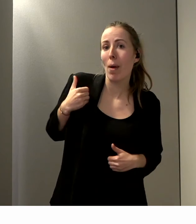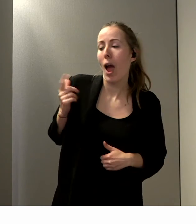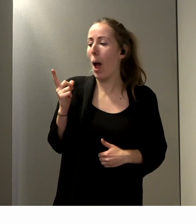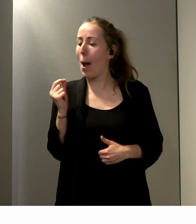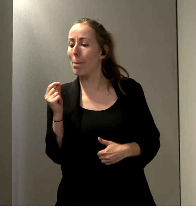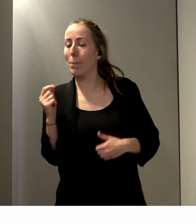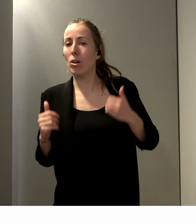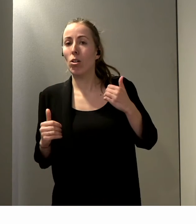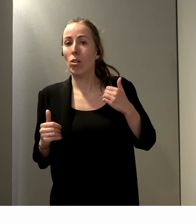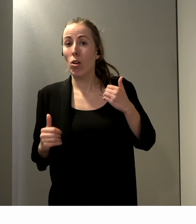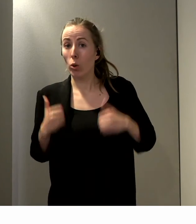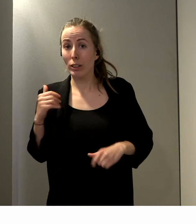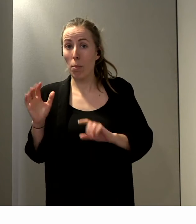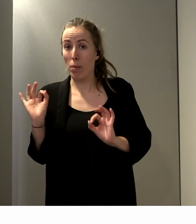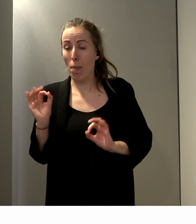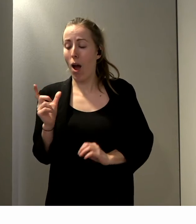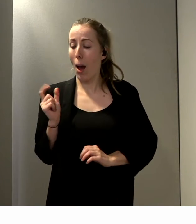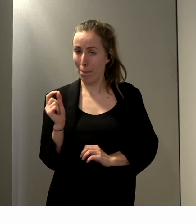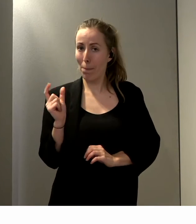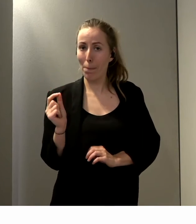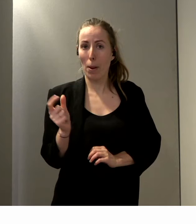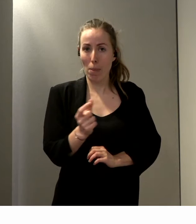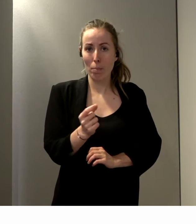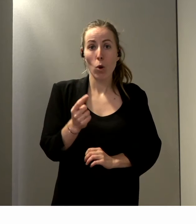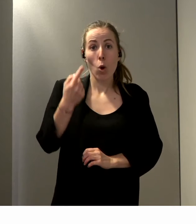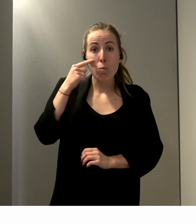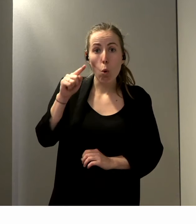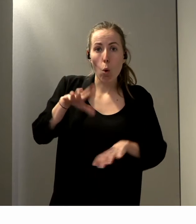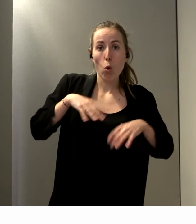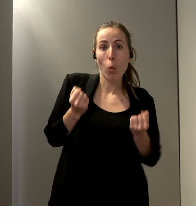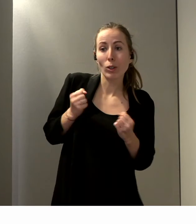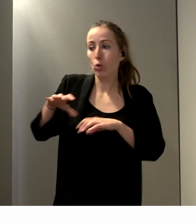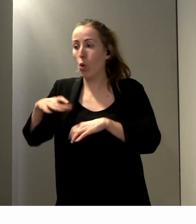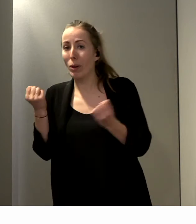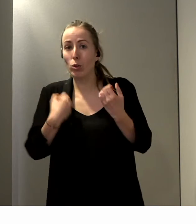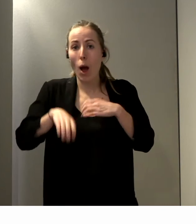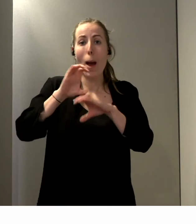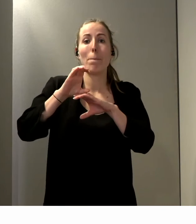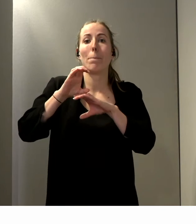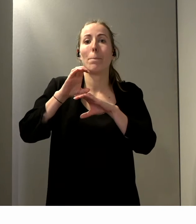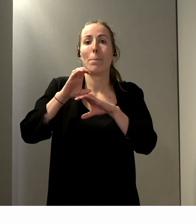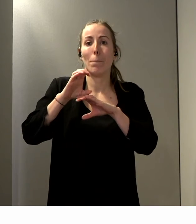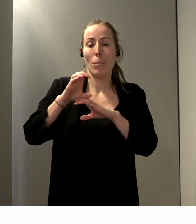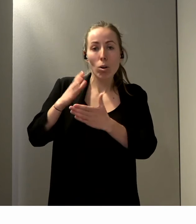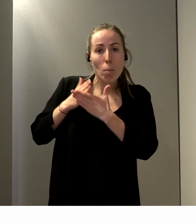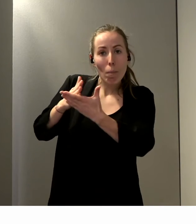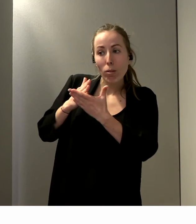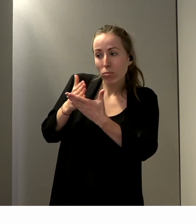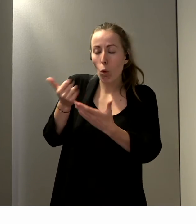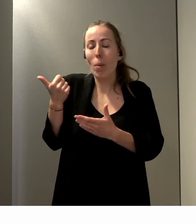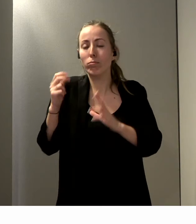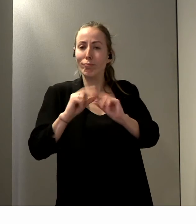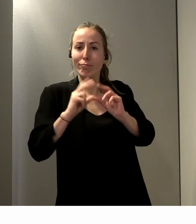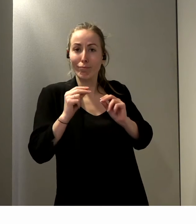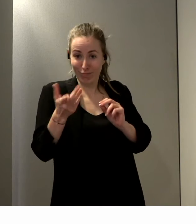binôme avec une personne qui n'a pas de handicap pour justement mettre ensemble leurs compétences et donc qui ont partagé un peu leur expérience. On